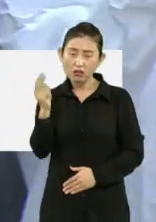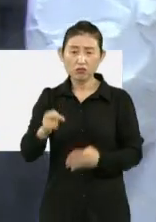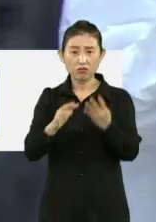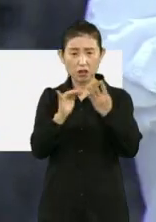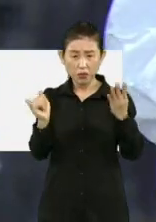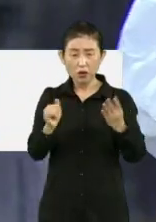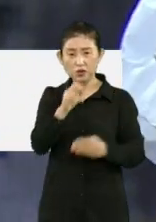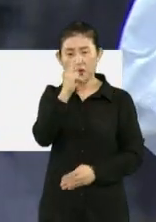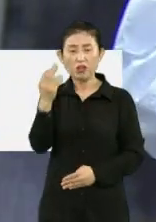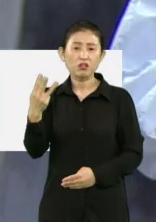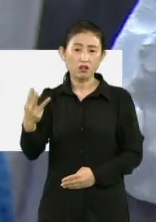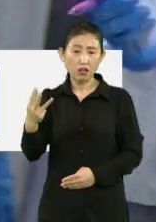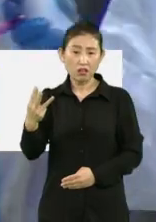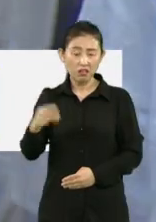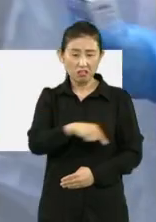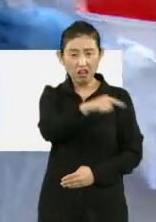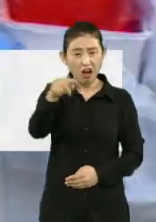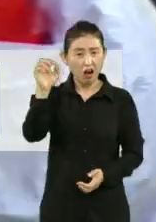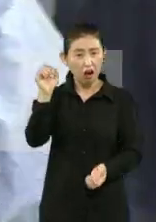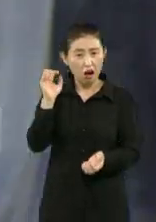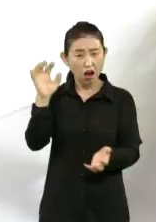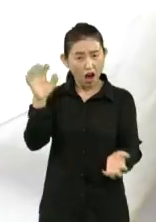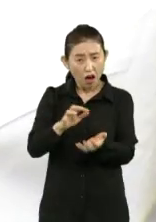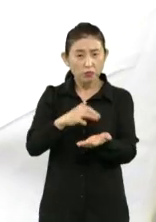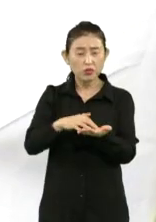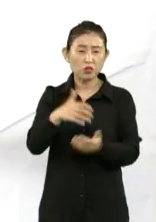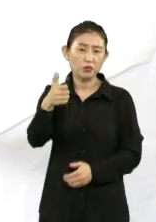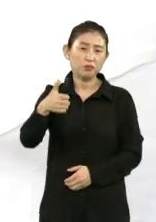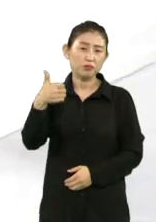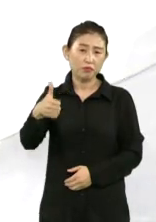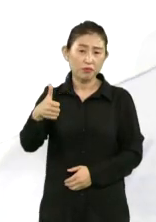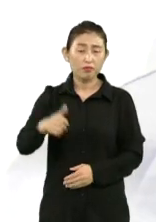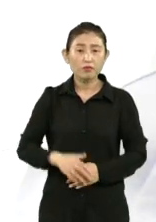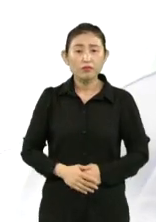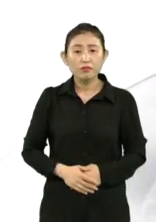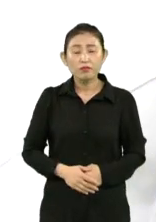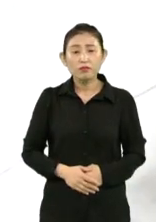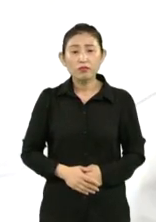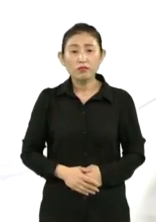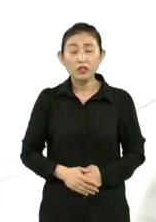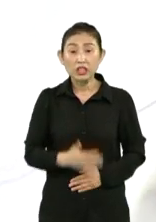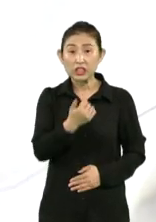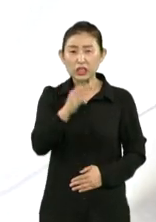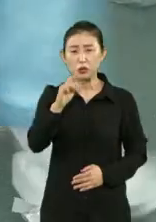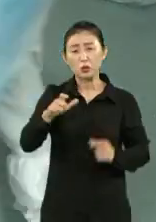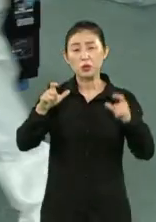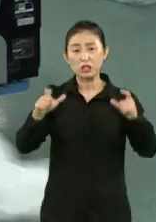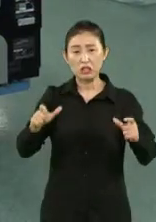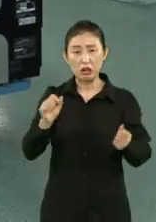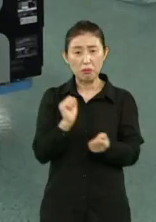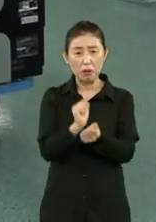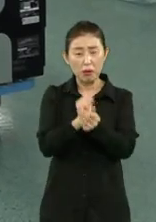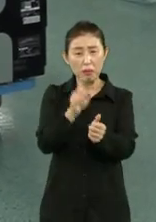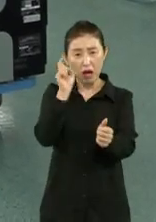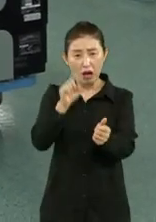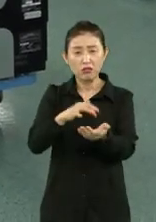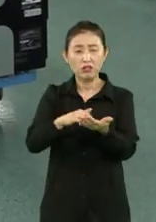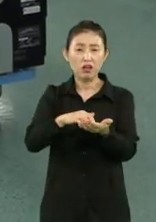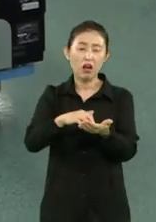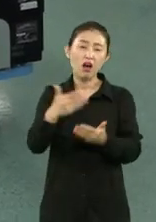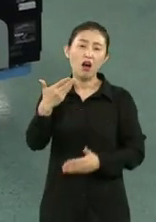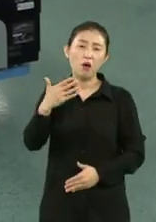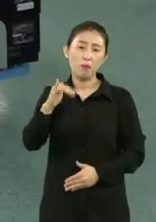4명, 서산 3명 등 55명의 코로나19 확진자가 더 나왔습니다. 세종은 9명의 확진자가 더 늘어